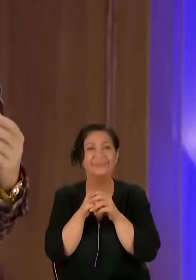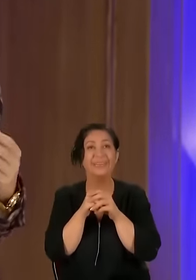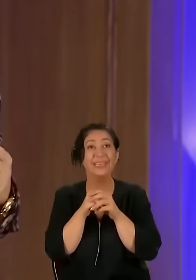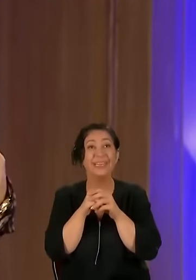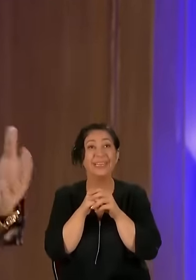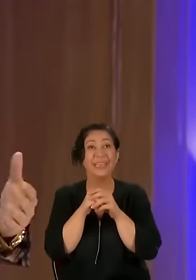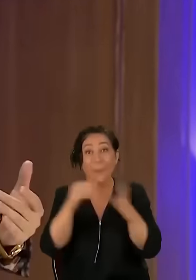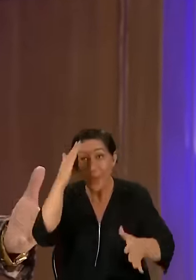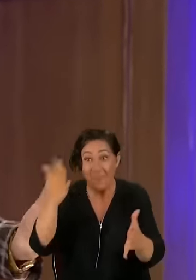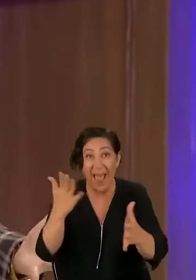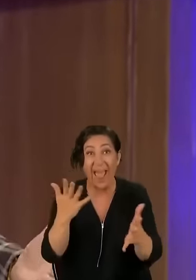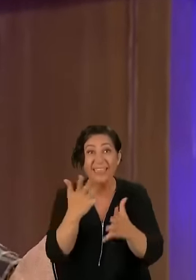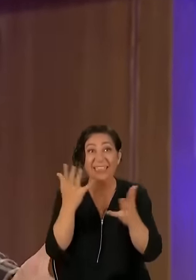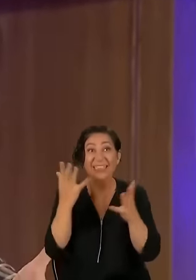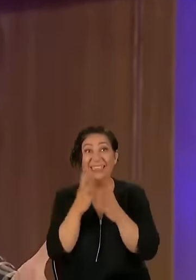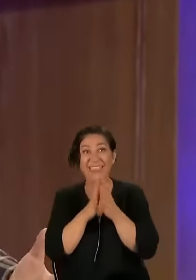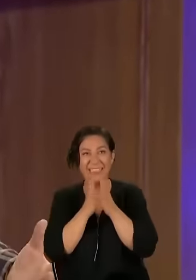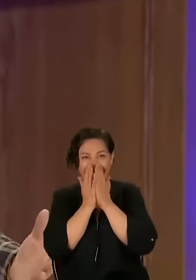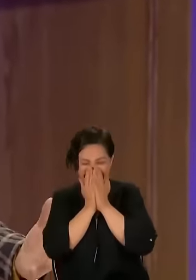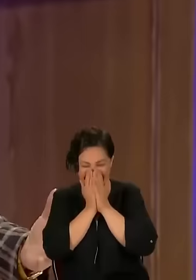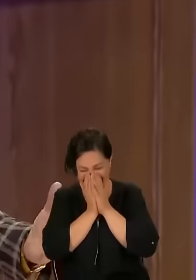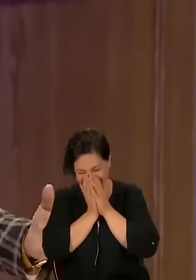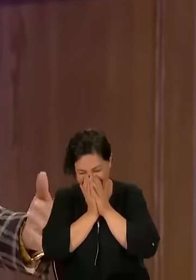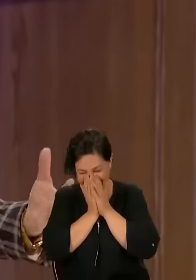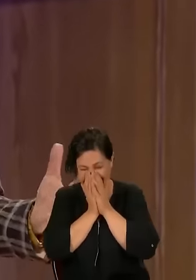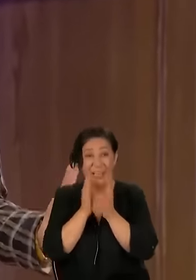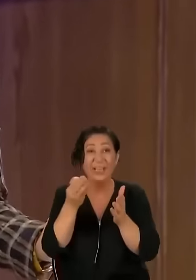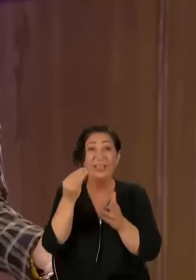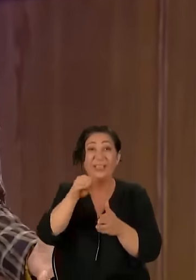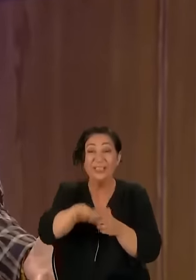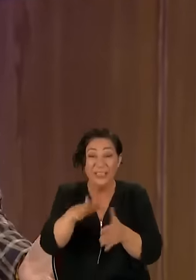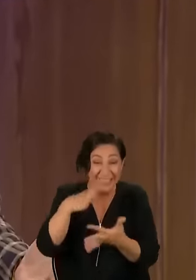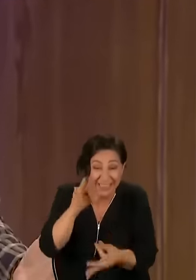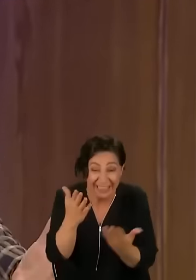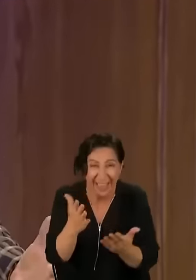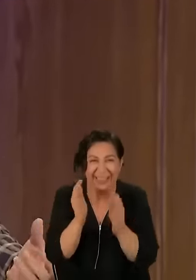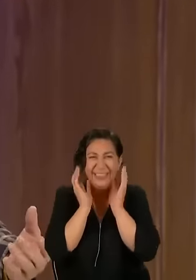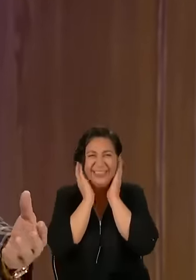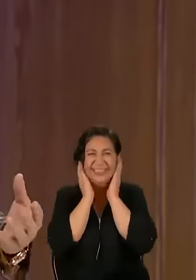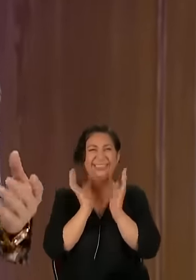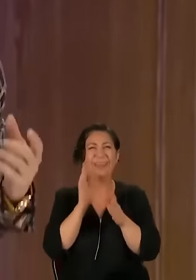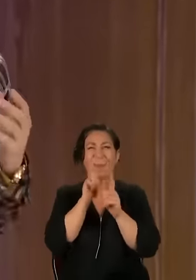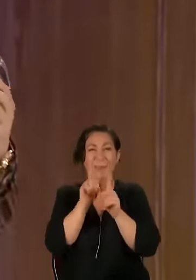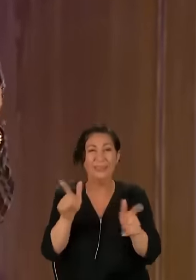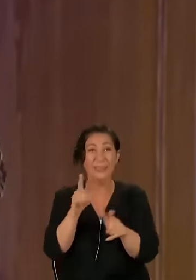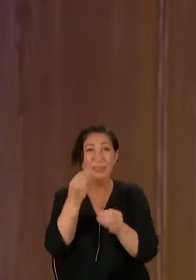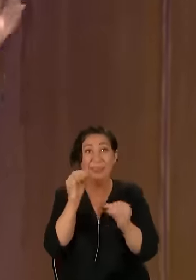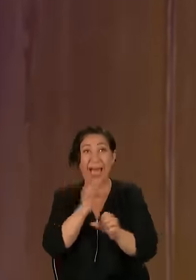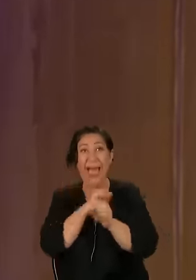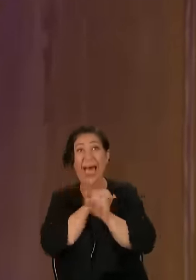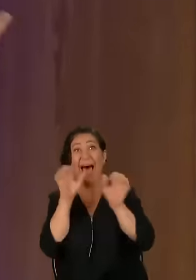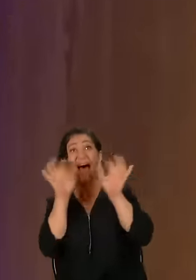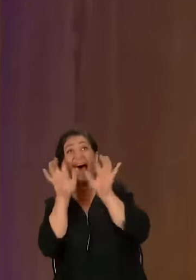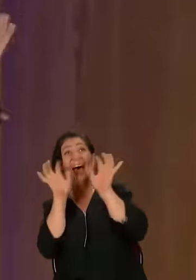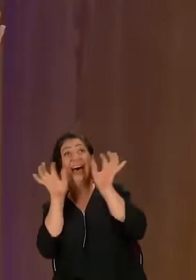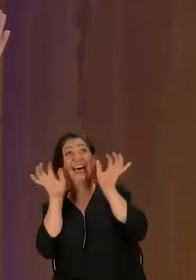diyorsun ki, merhaba kıtık adam, kıtık insan diye bağırınca çocuk hemen